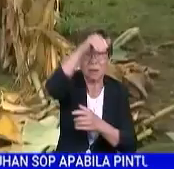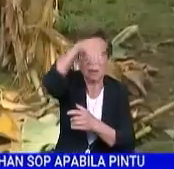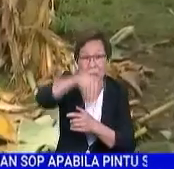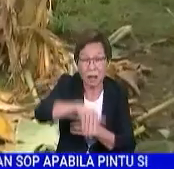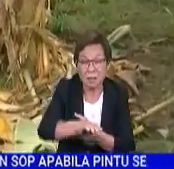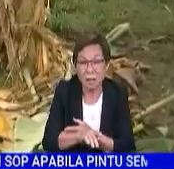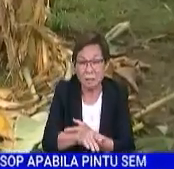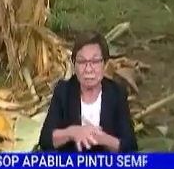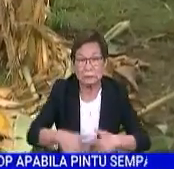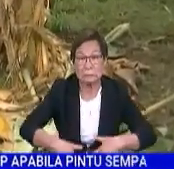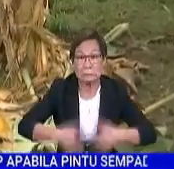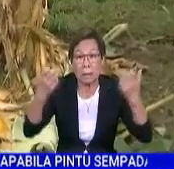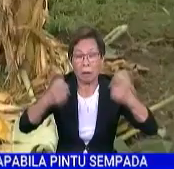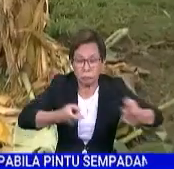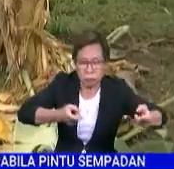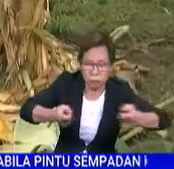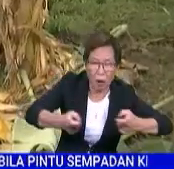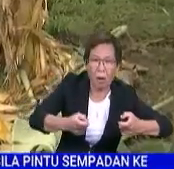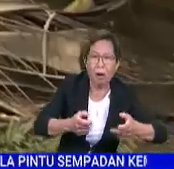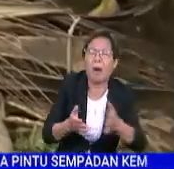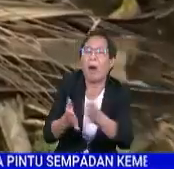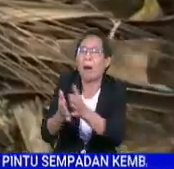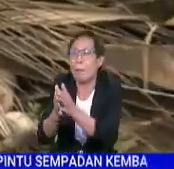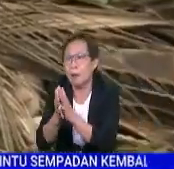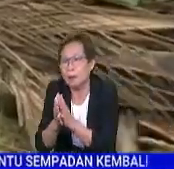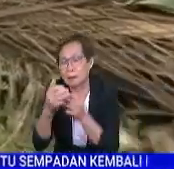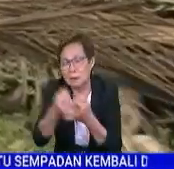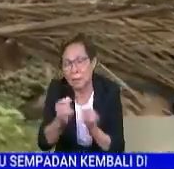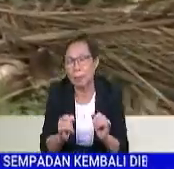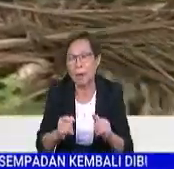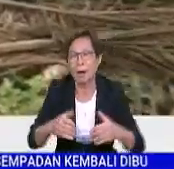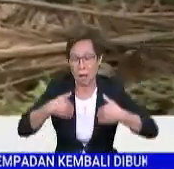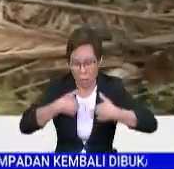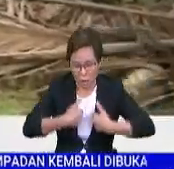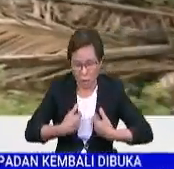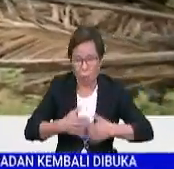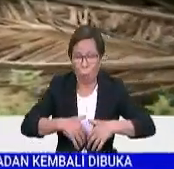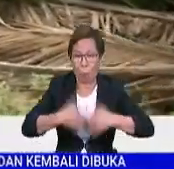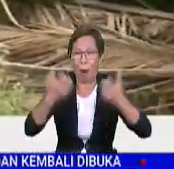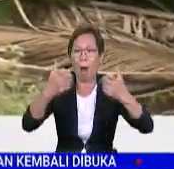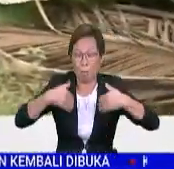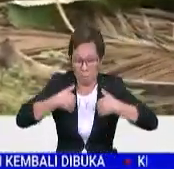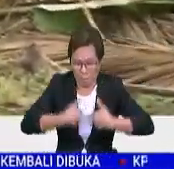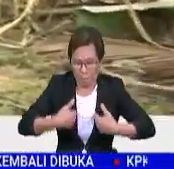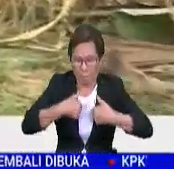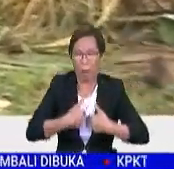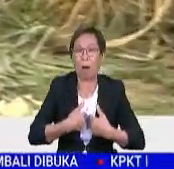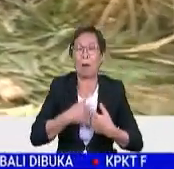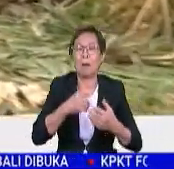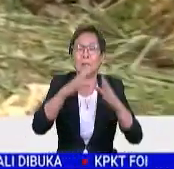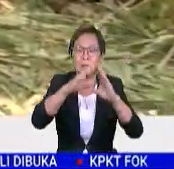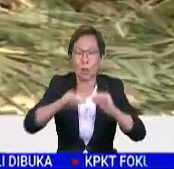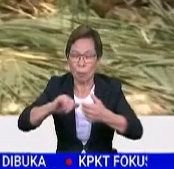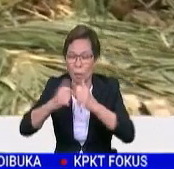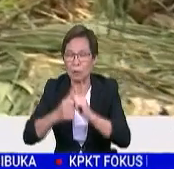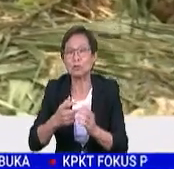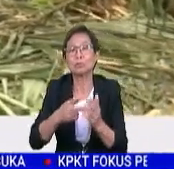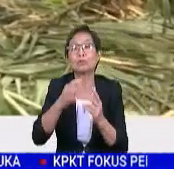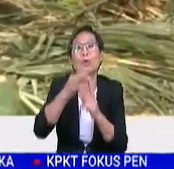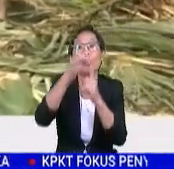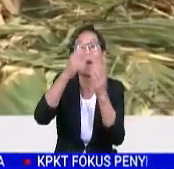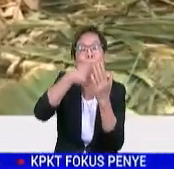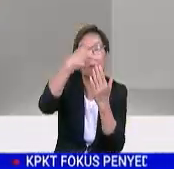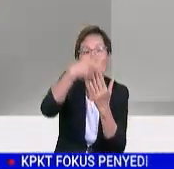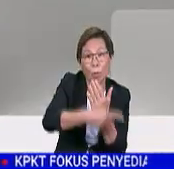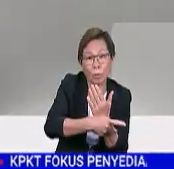Tawau dat jafri meminta jabatan hidupan liar mencari Jalan Penyelesaian terutama projek pembangunan dilaksana